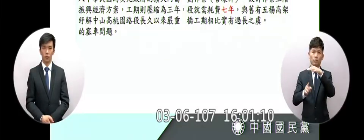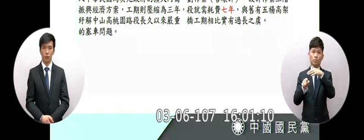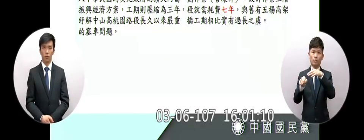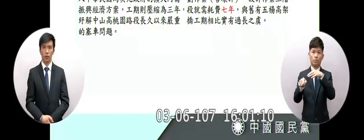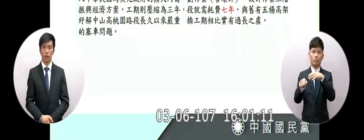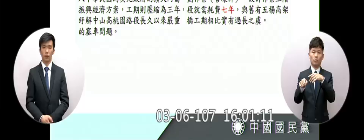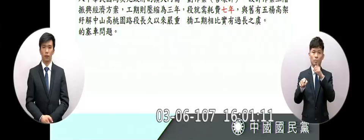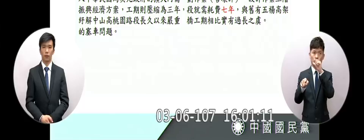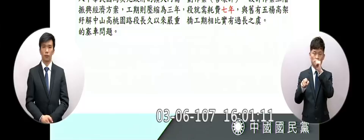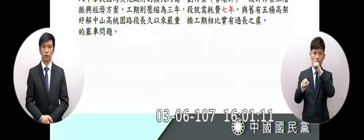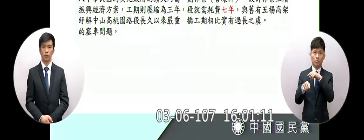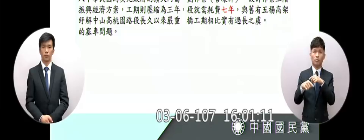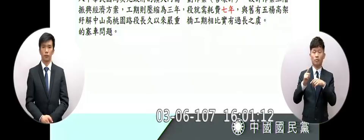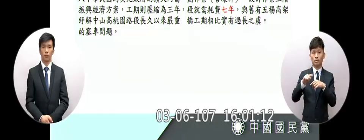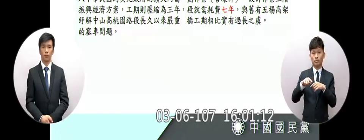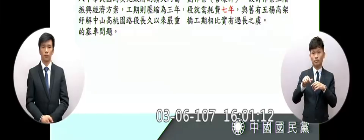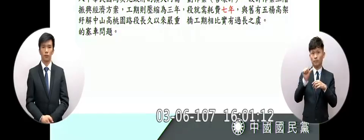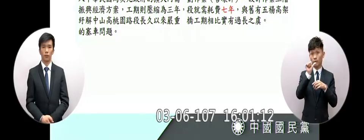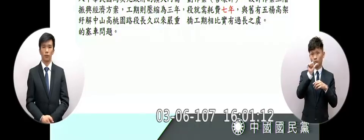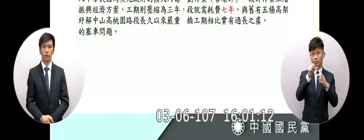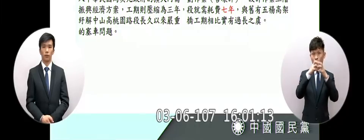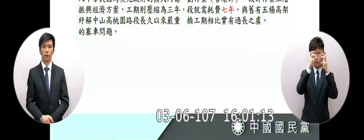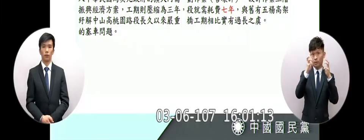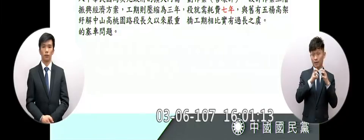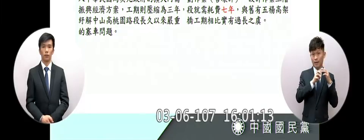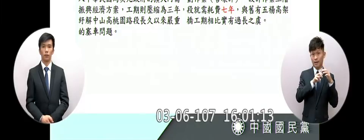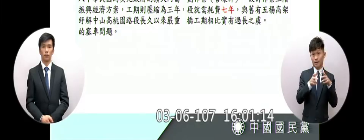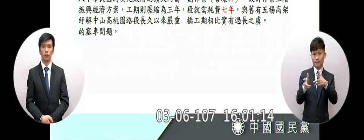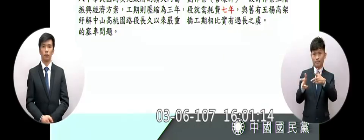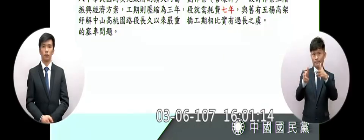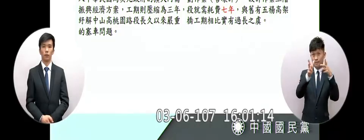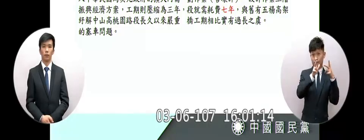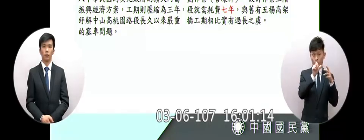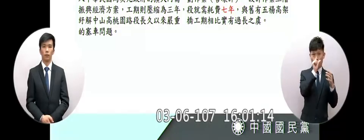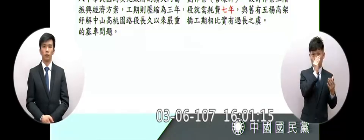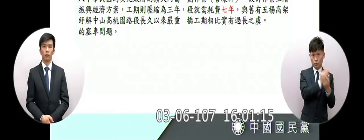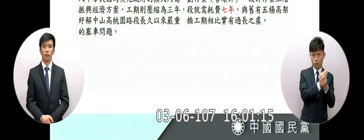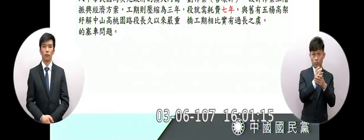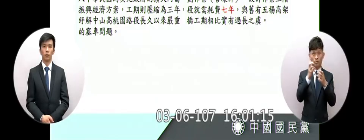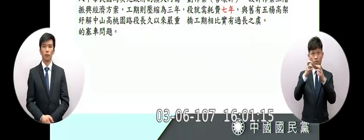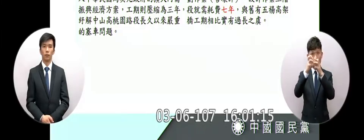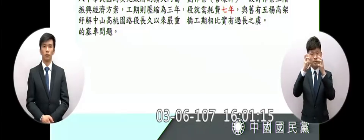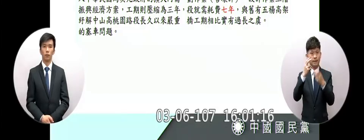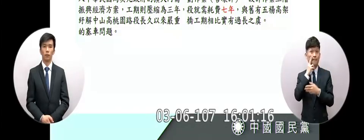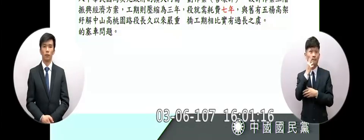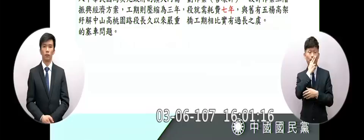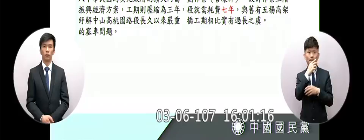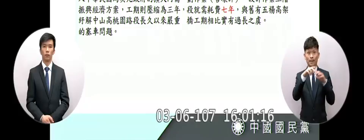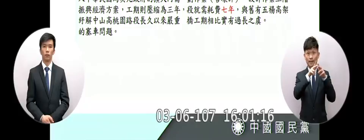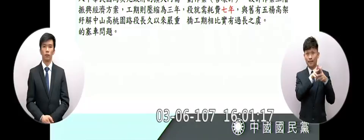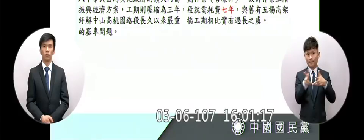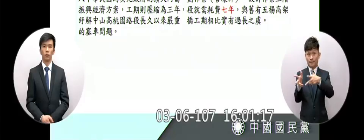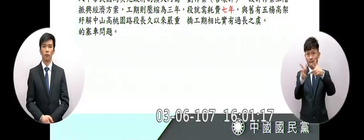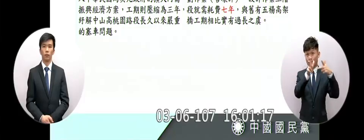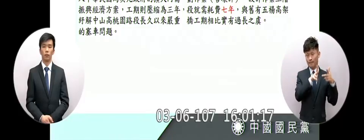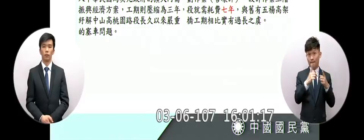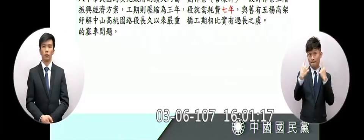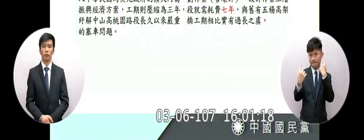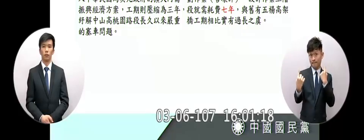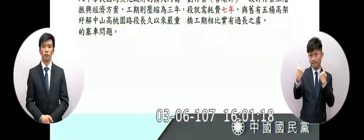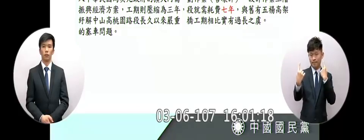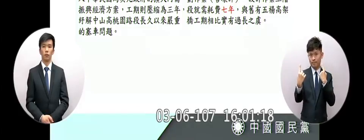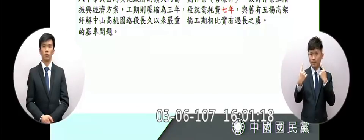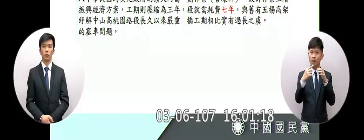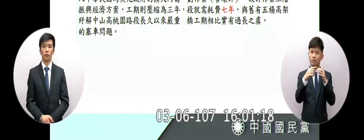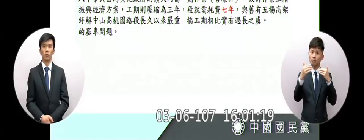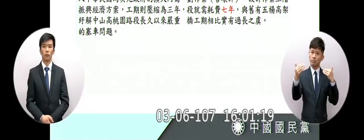路。那跟五羊高架桥从五股到杨梅的来做比较哈，它这个五股到杨梅大